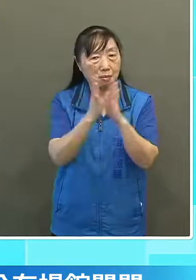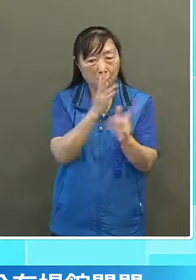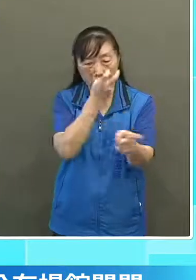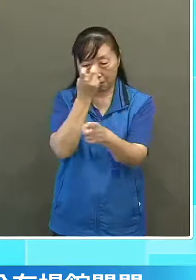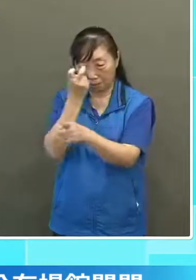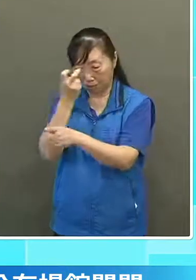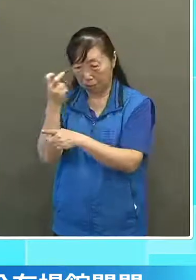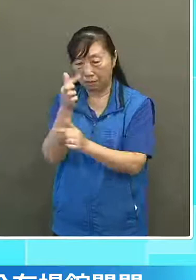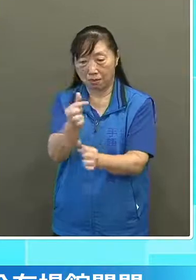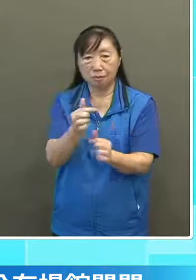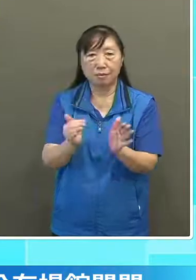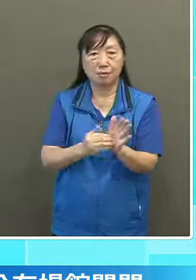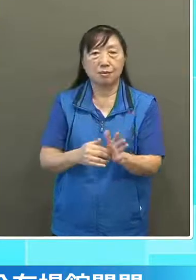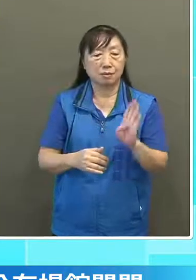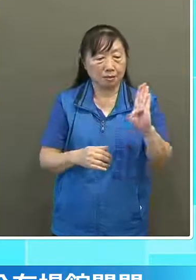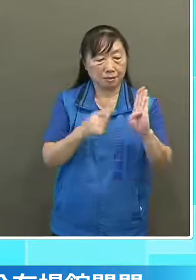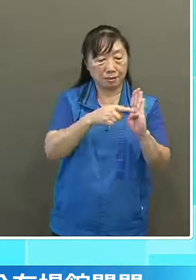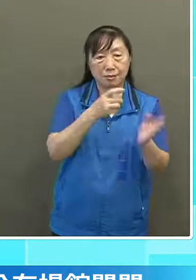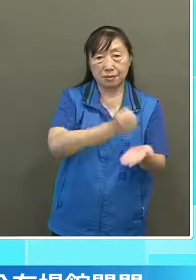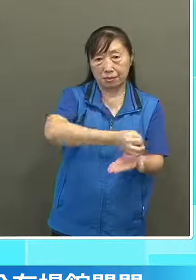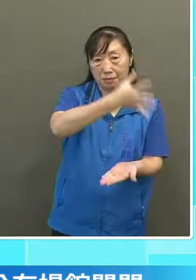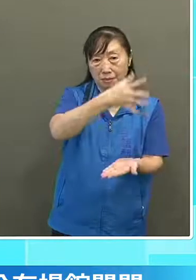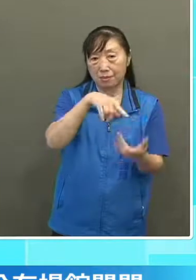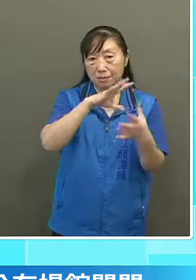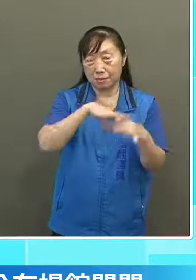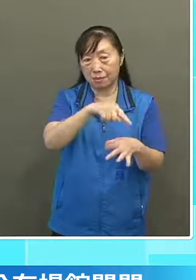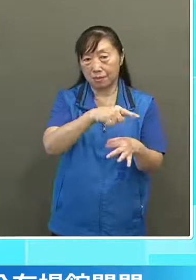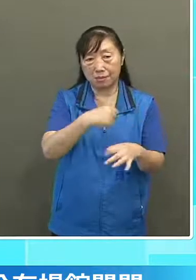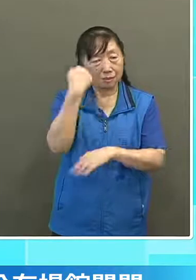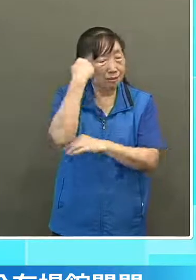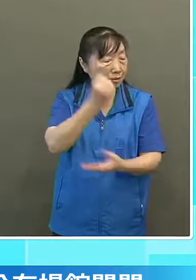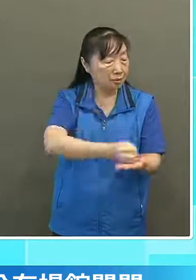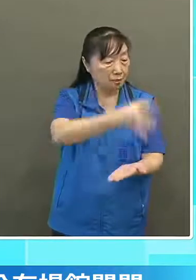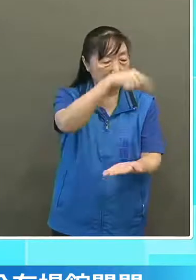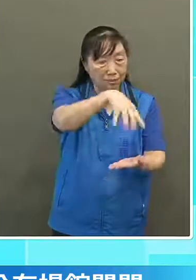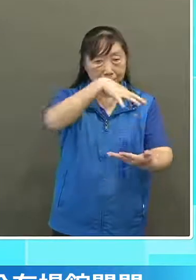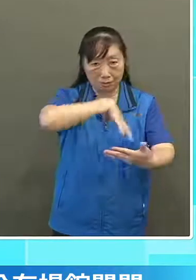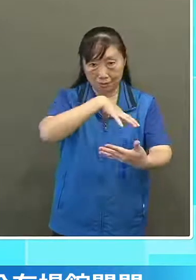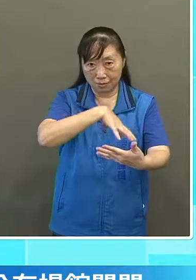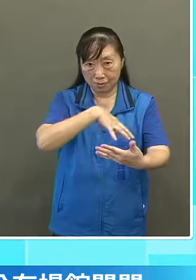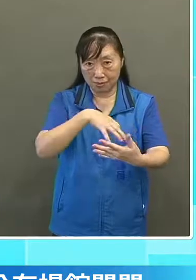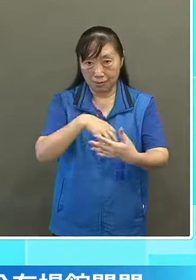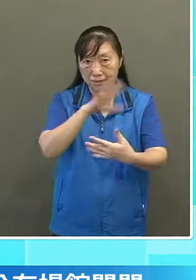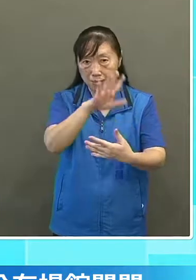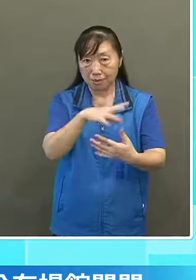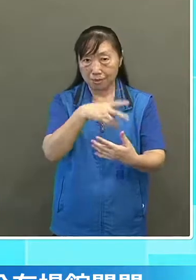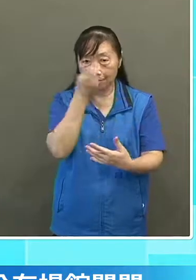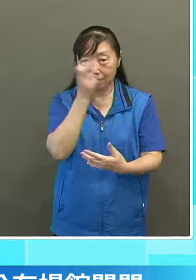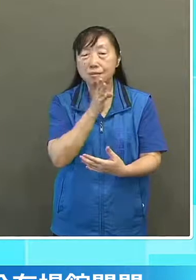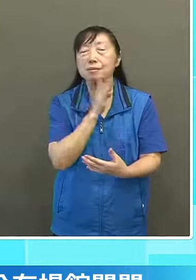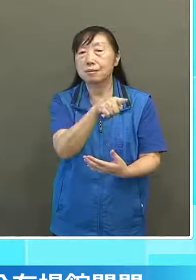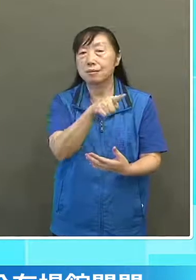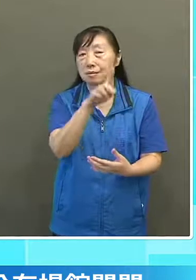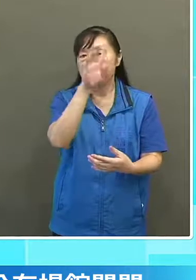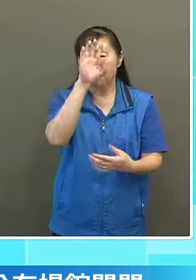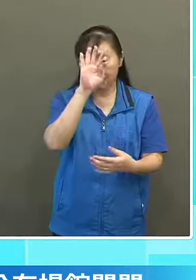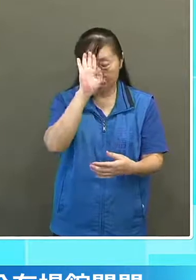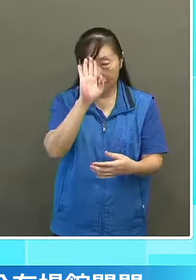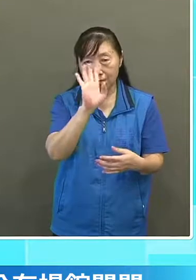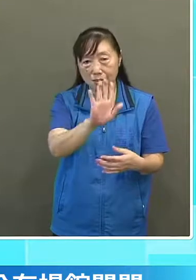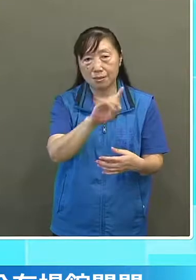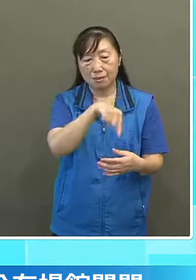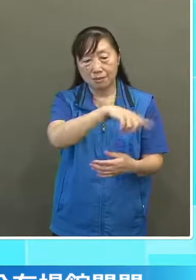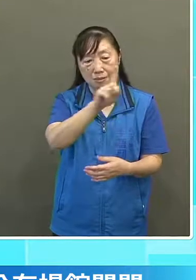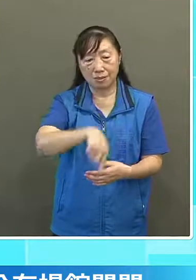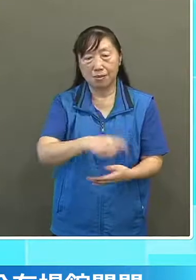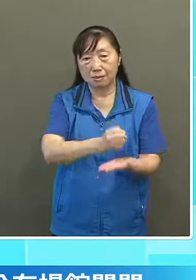毕。同时 B 栋因为都是在同一栋的大楼里面发生的确诊个案，所以 B 栋